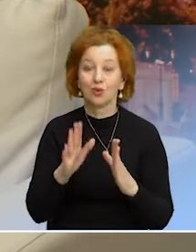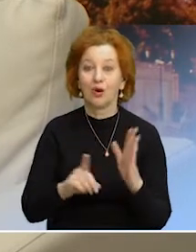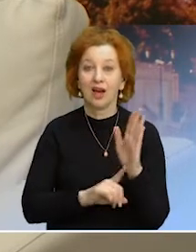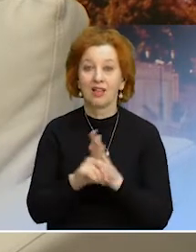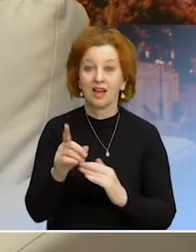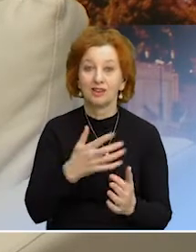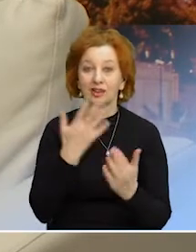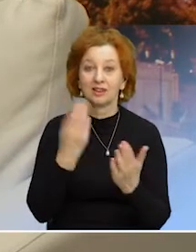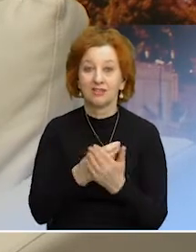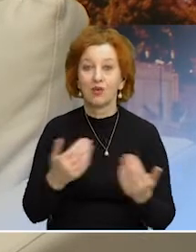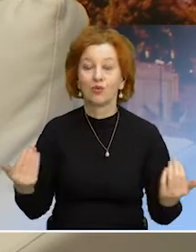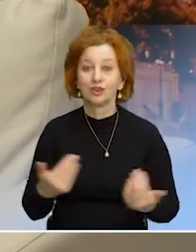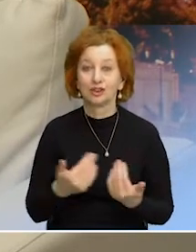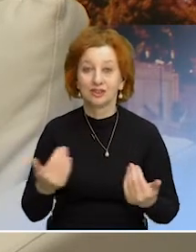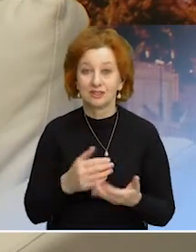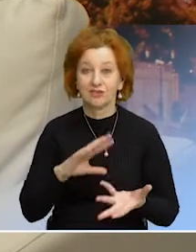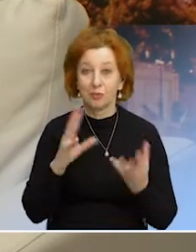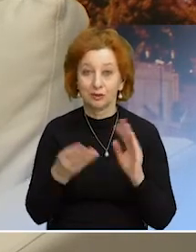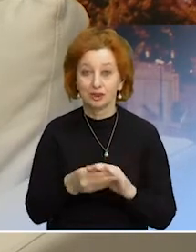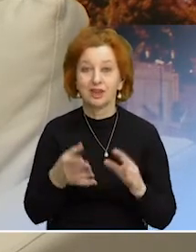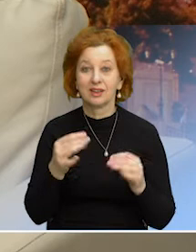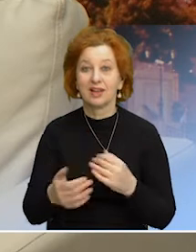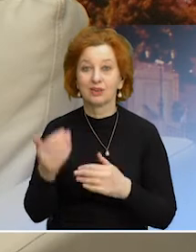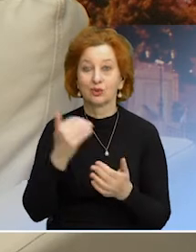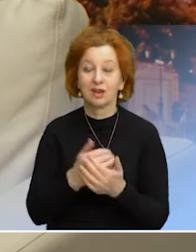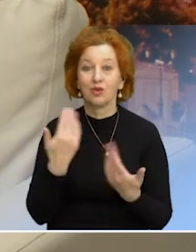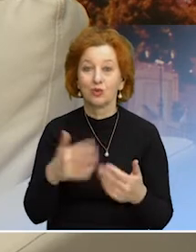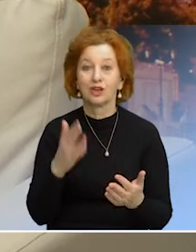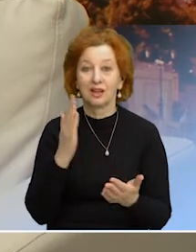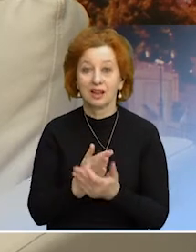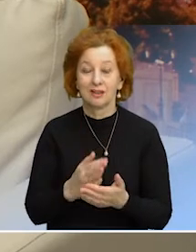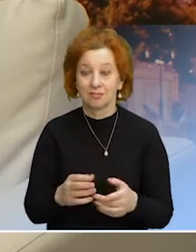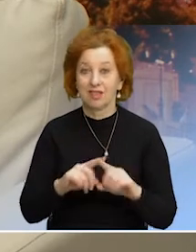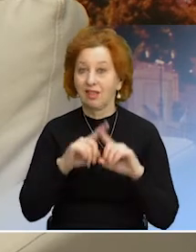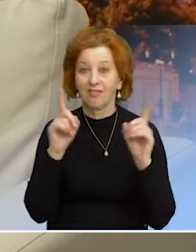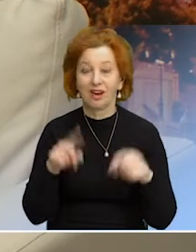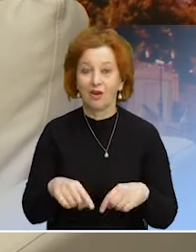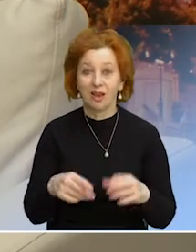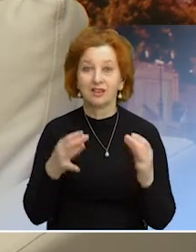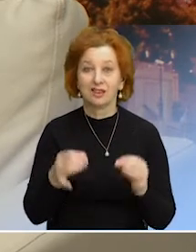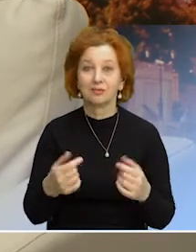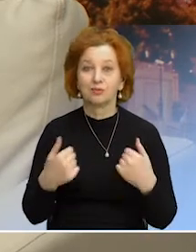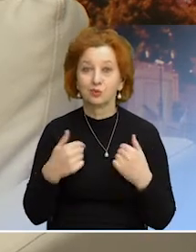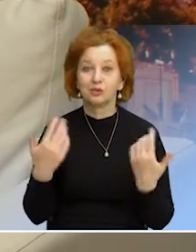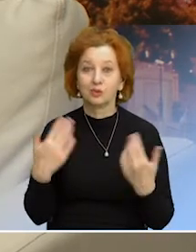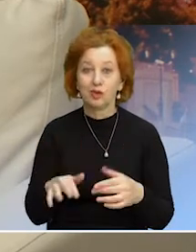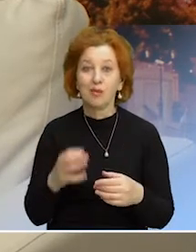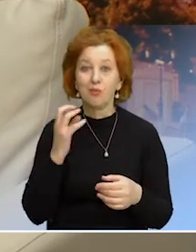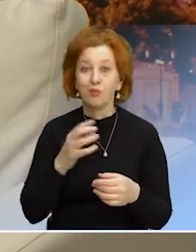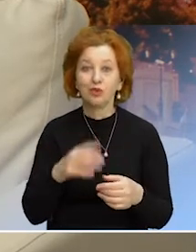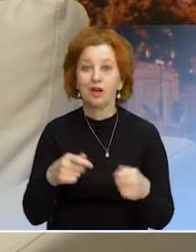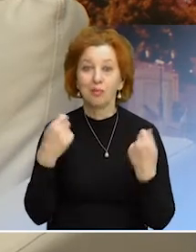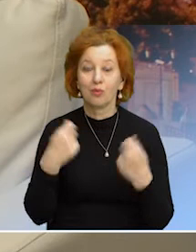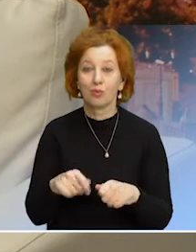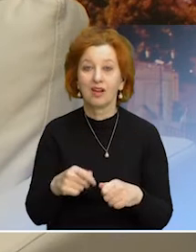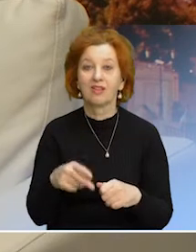только начала свою, так сказать, жизнь вообще, а результаты уже есть невероятные. У нас по пушкинской